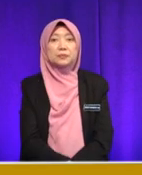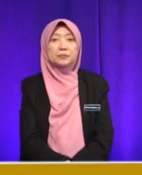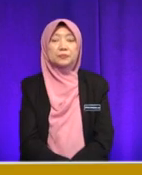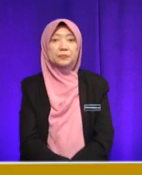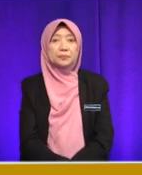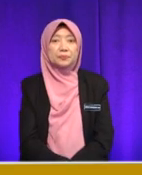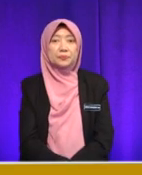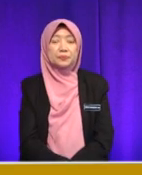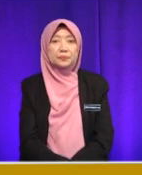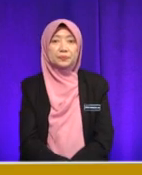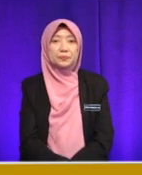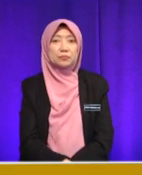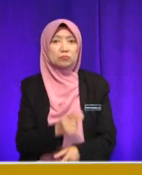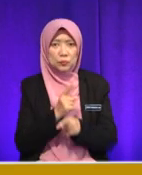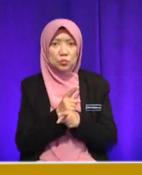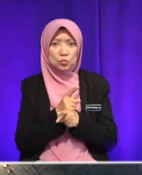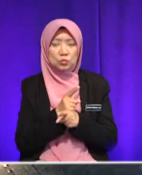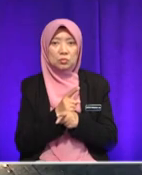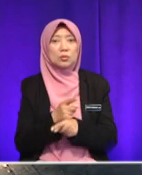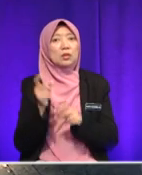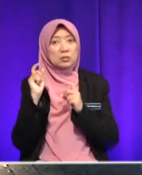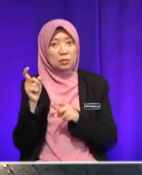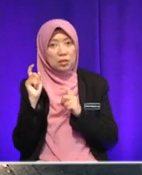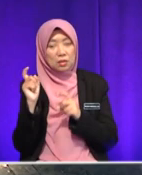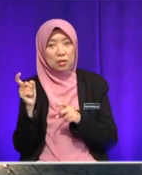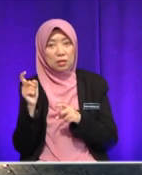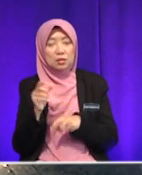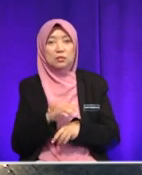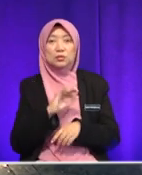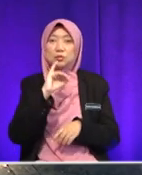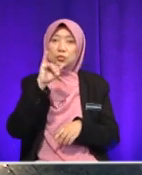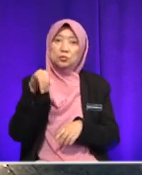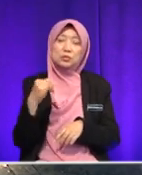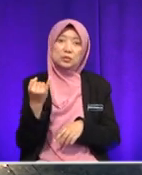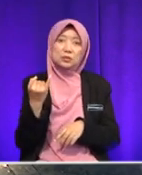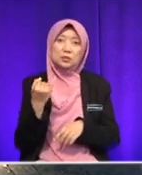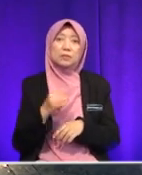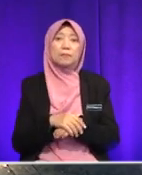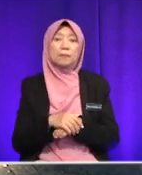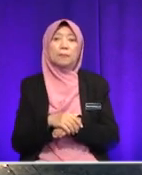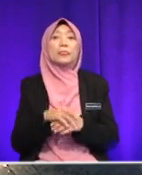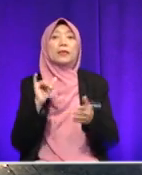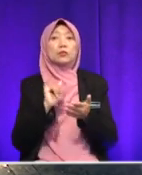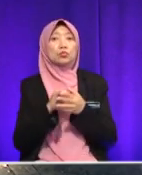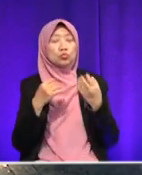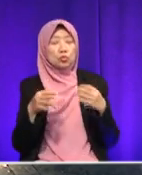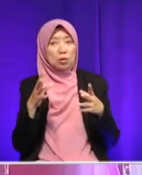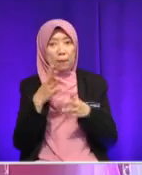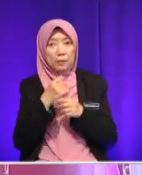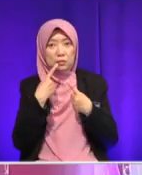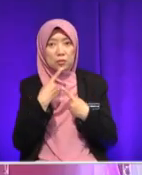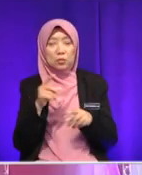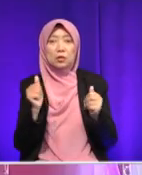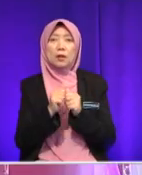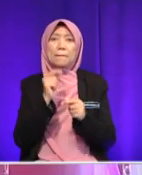sama dengan 5. Betul. Jadi ganjaran juga untuk Ifti. Betul. Nampaknya cikgu setakat ini mereka dapat menjawab dengan betul. Dan